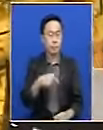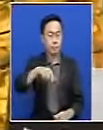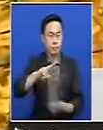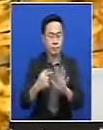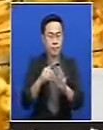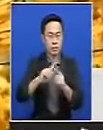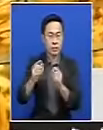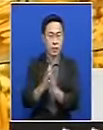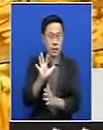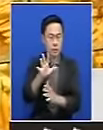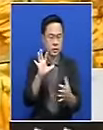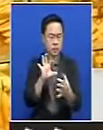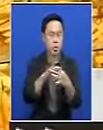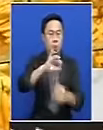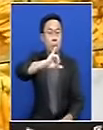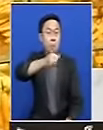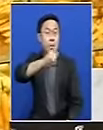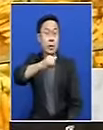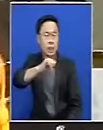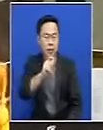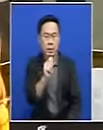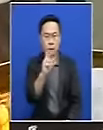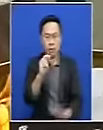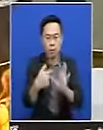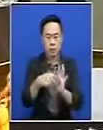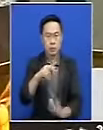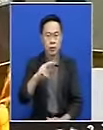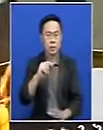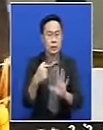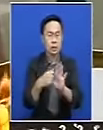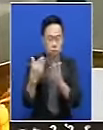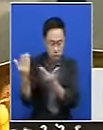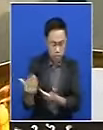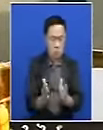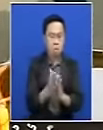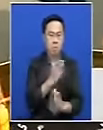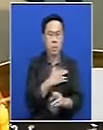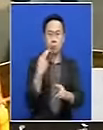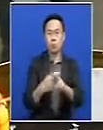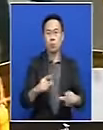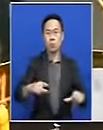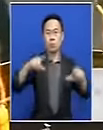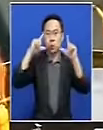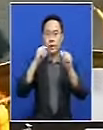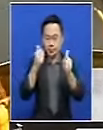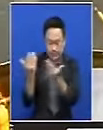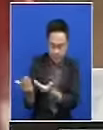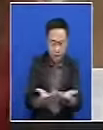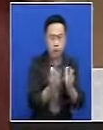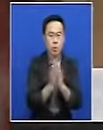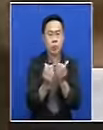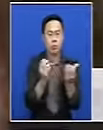ที่แสดงลักษณะของอนัตตาโดยนิมนต์เกจิอัตตอาจารย์ทั่วประเทศมาทำพิธีโดยมีบุคคลที่มีชื่อเสียงเข้าร่วม